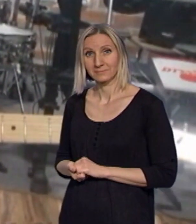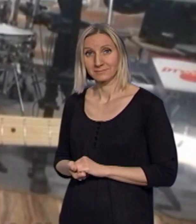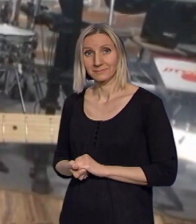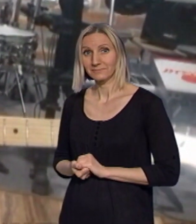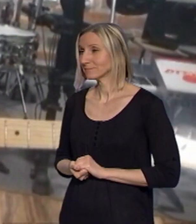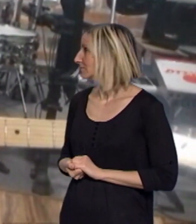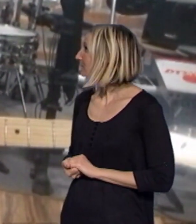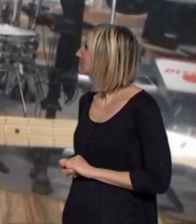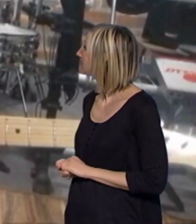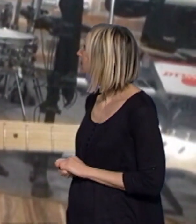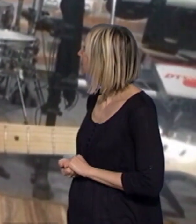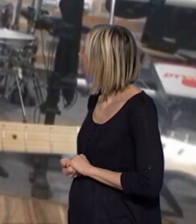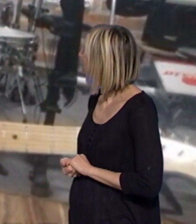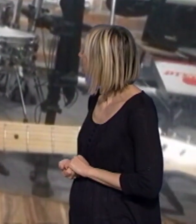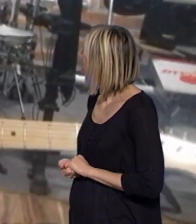C,